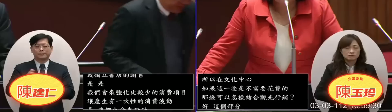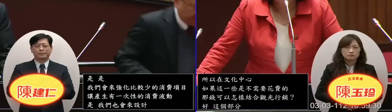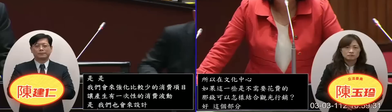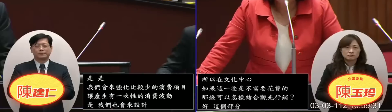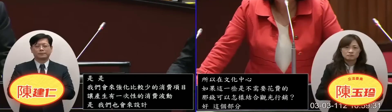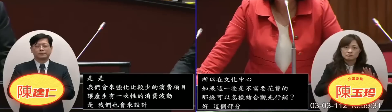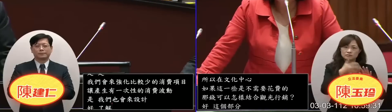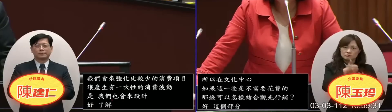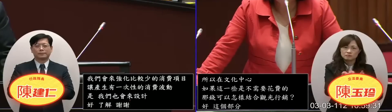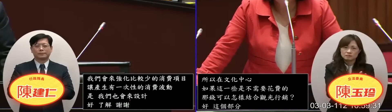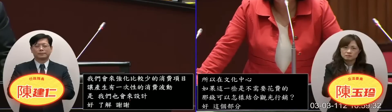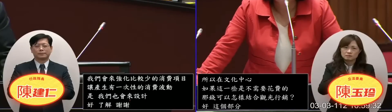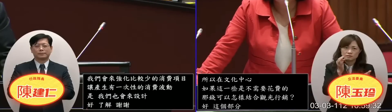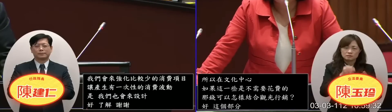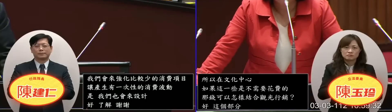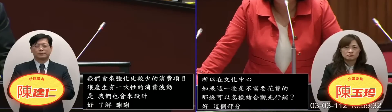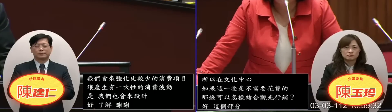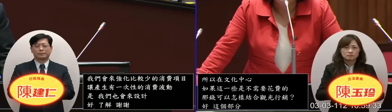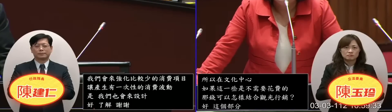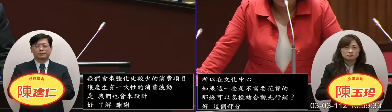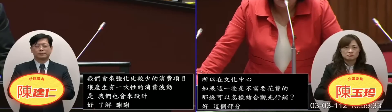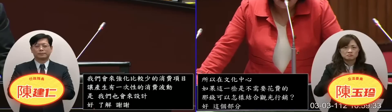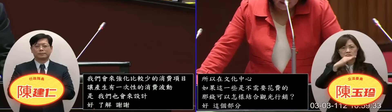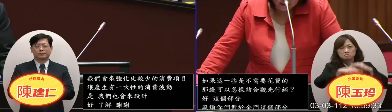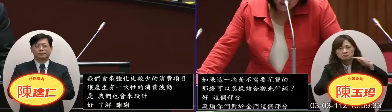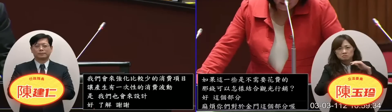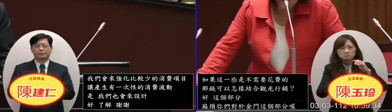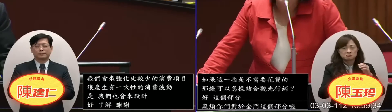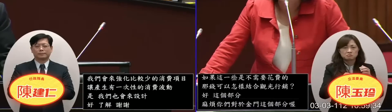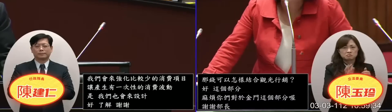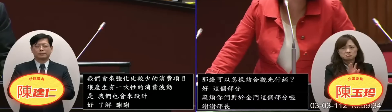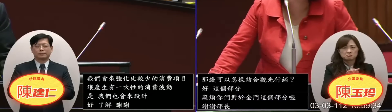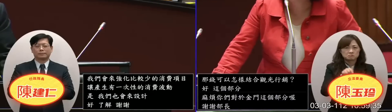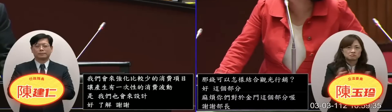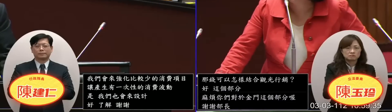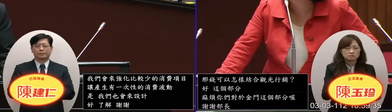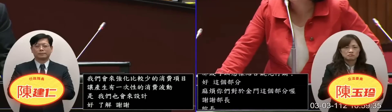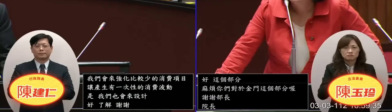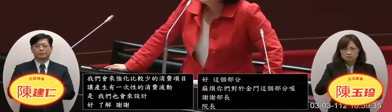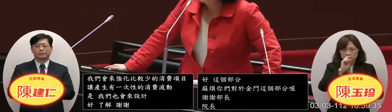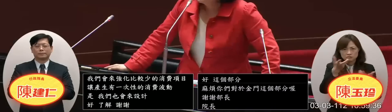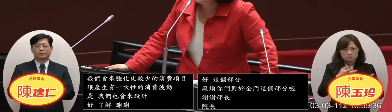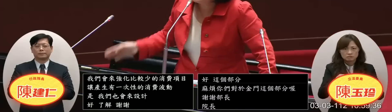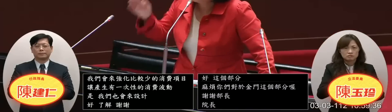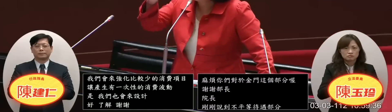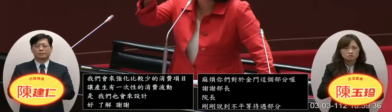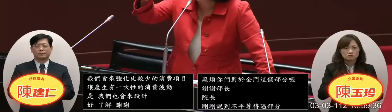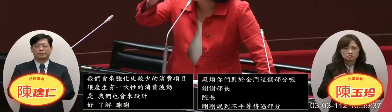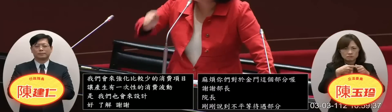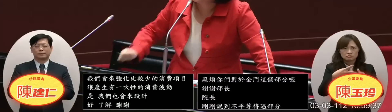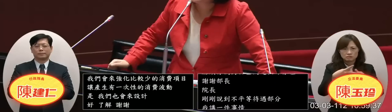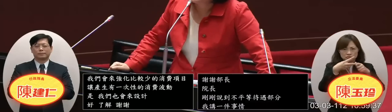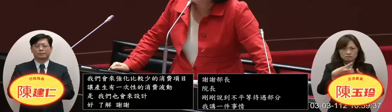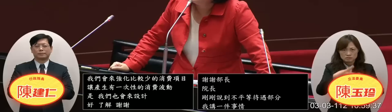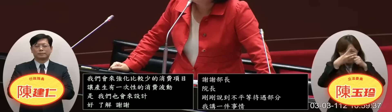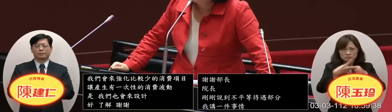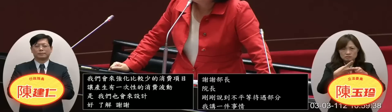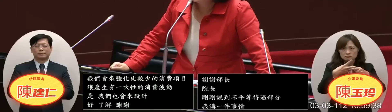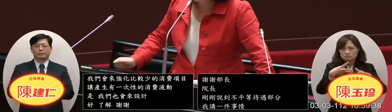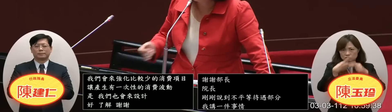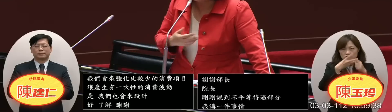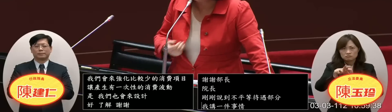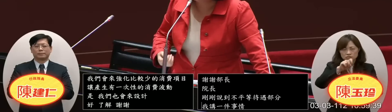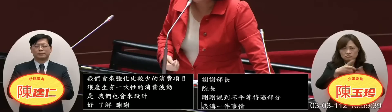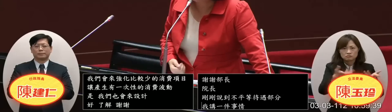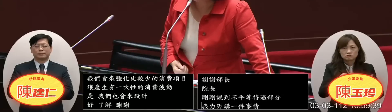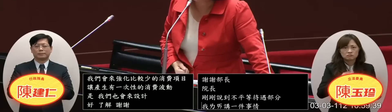这个院长刚刚说到这个不平等的待遇部分哦，我来讲一件事情哦，这已经是我第三次讲这件事情了哈，哦。